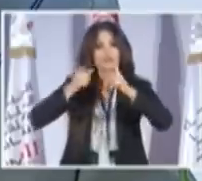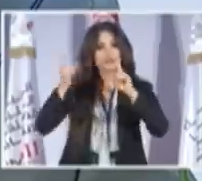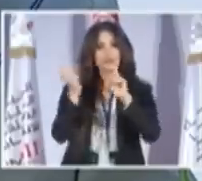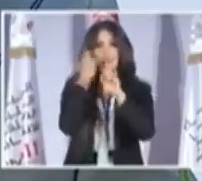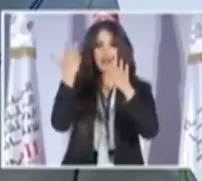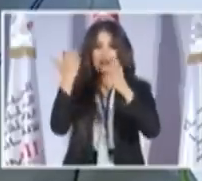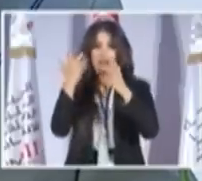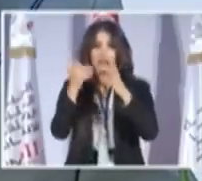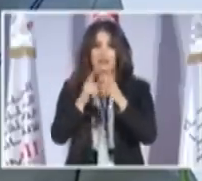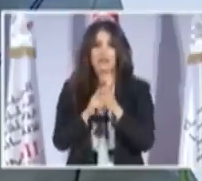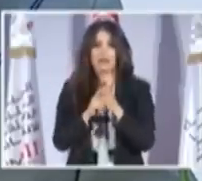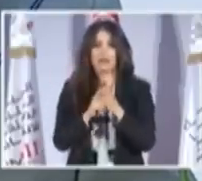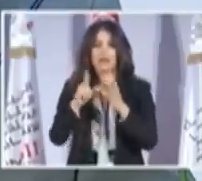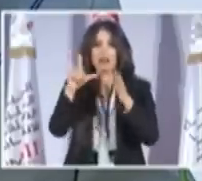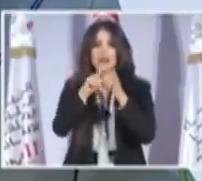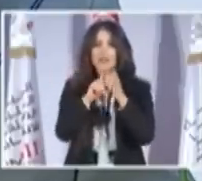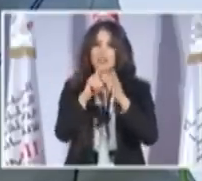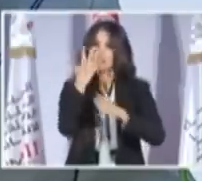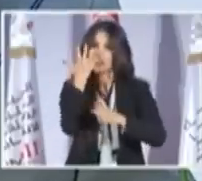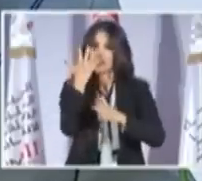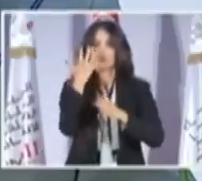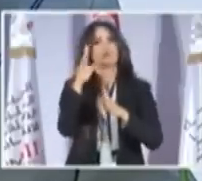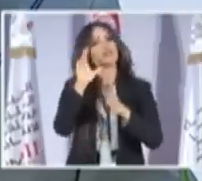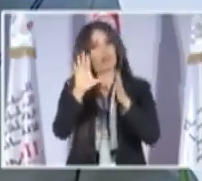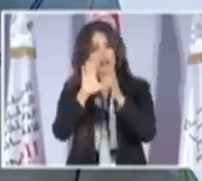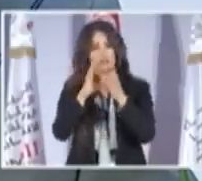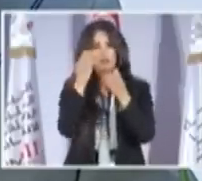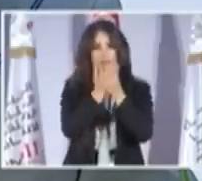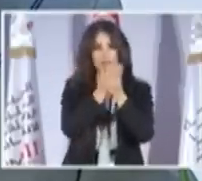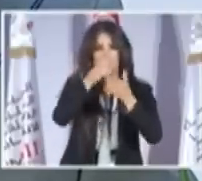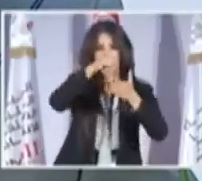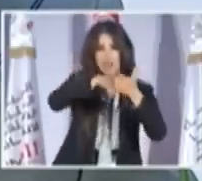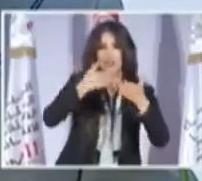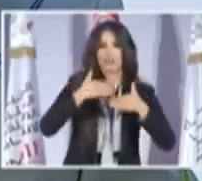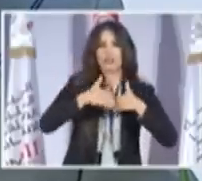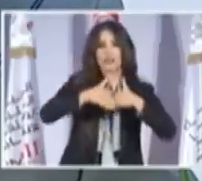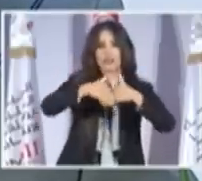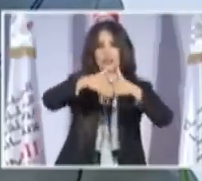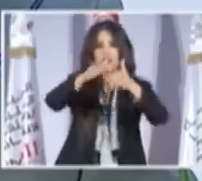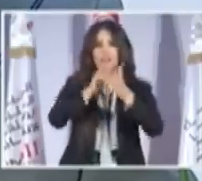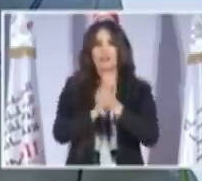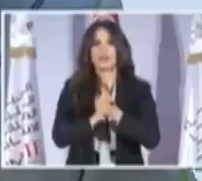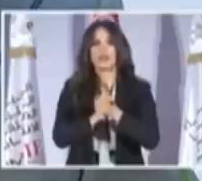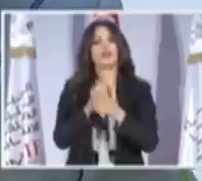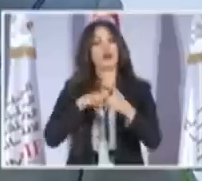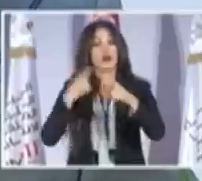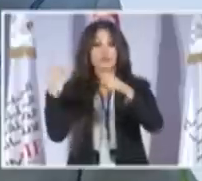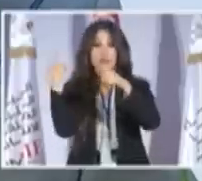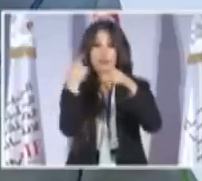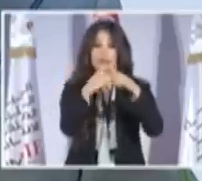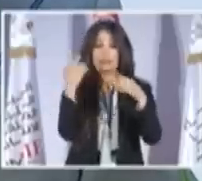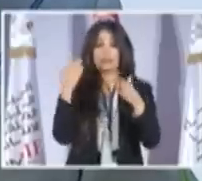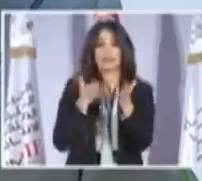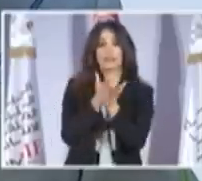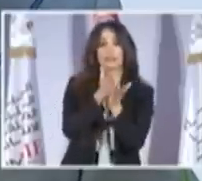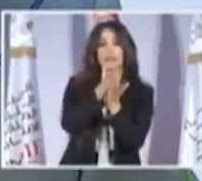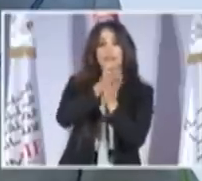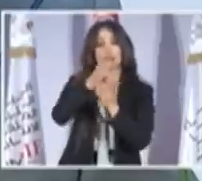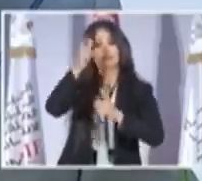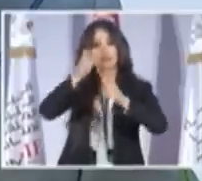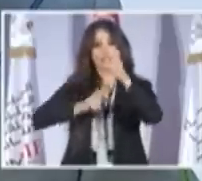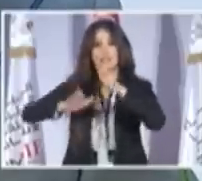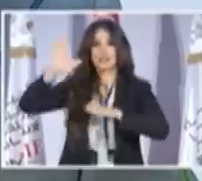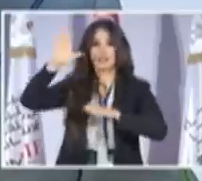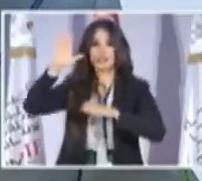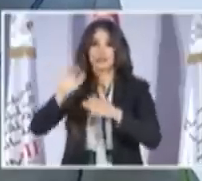الفصل اه خمسه من المجله الجزائيه تكميليه تقضي بال من ع من حق الترشح